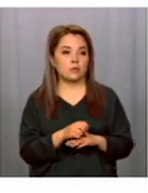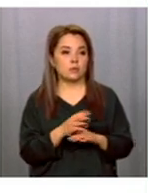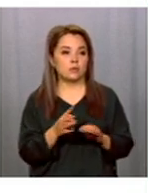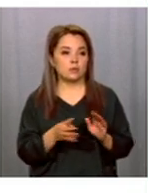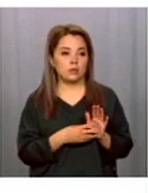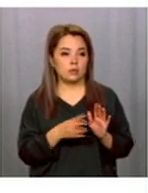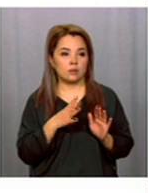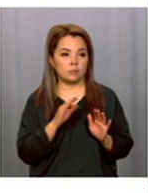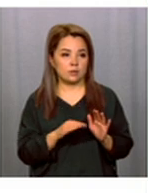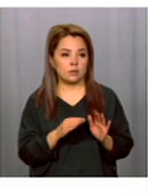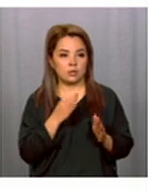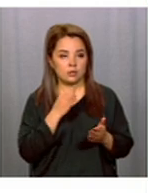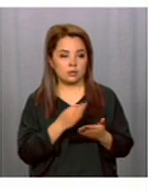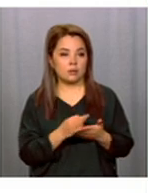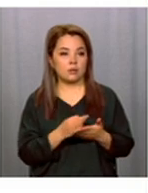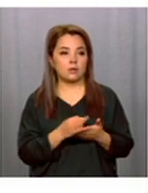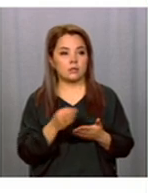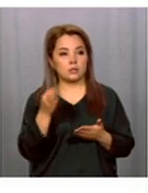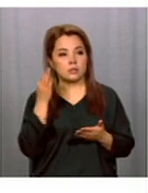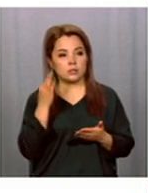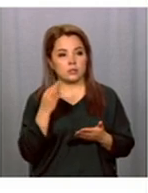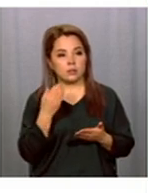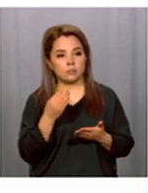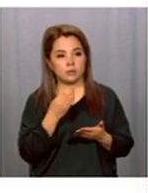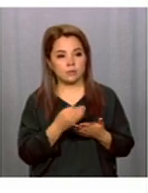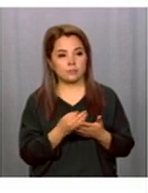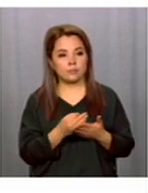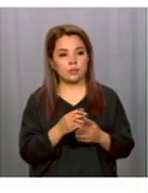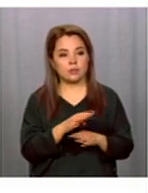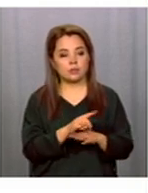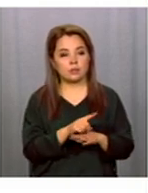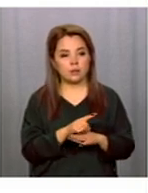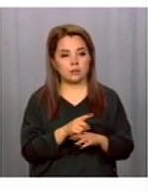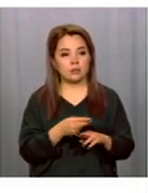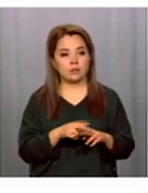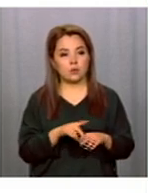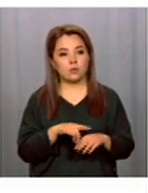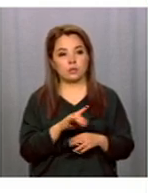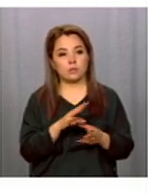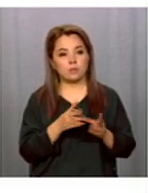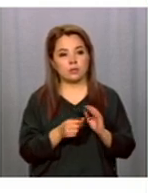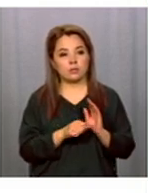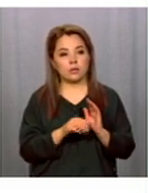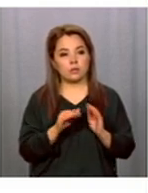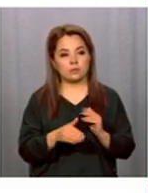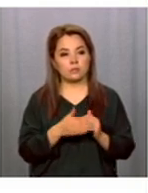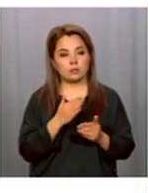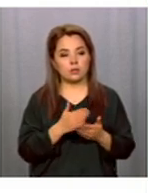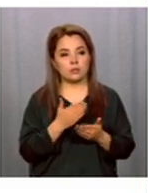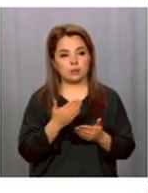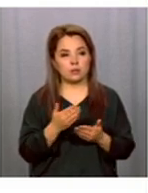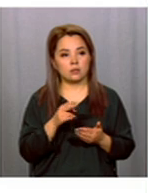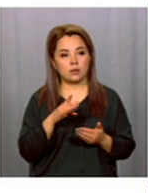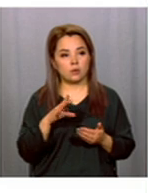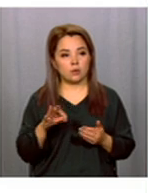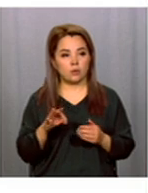19 мың, ал Германияда танктер мен ұшақтардың саны жалпы 6 мыңды құрады, ал